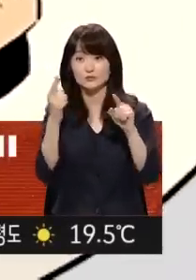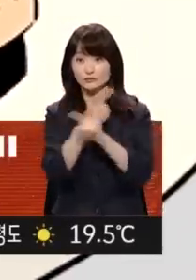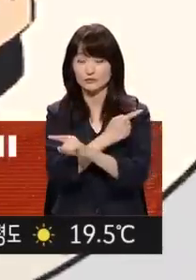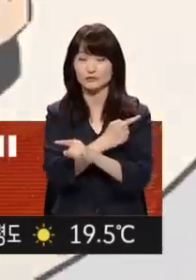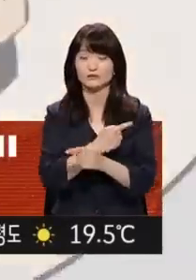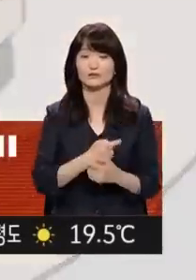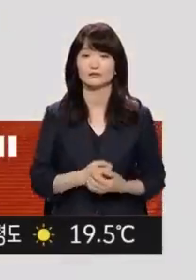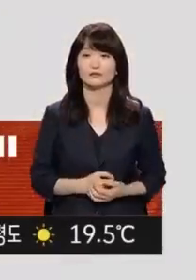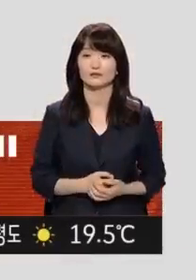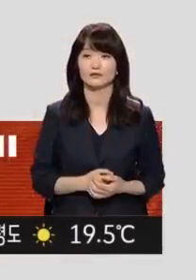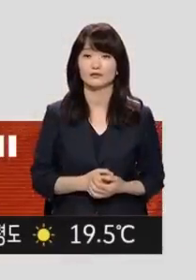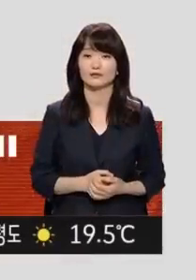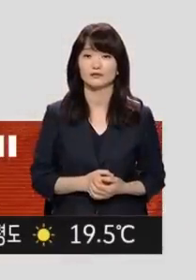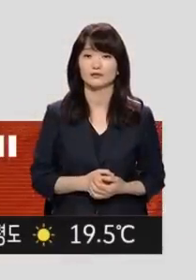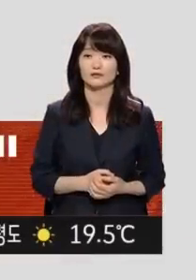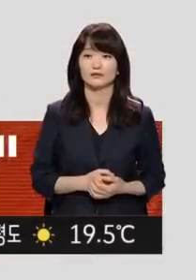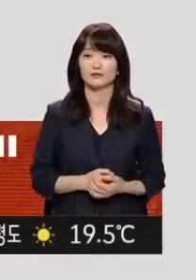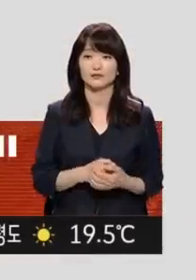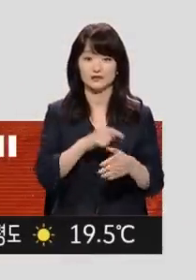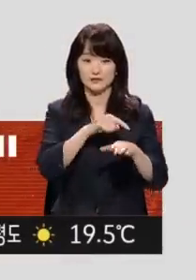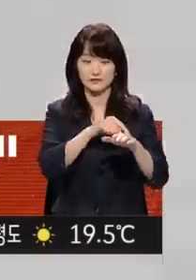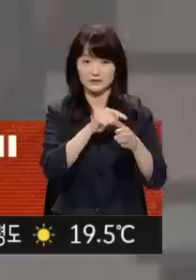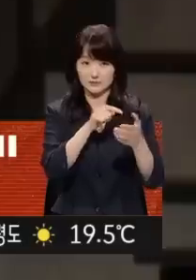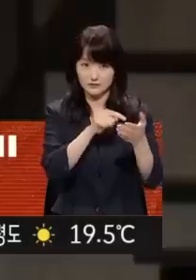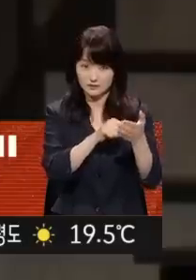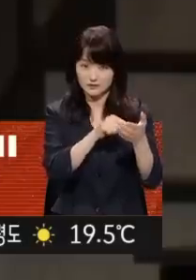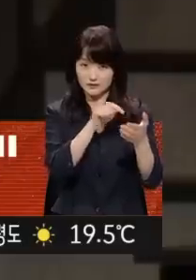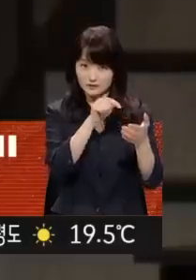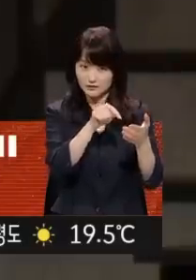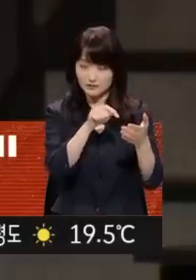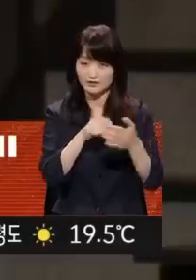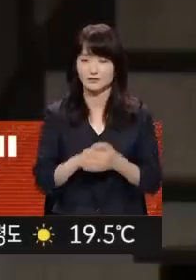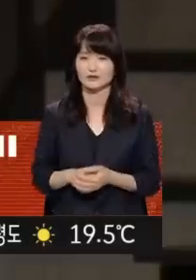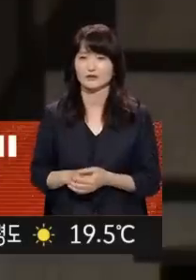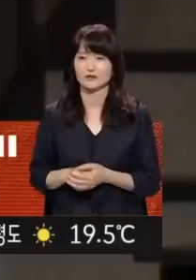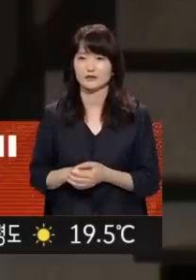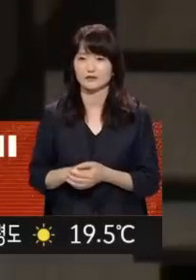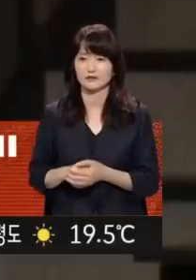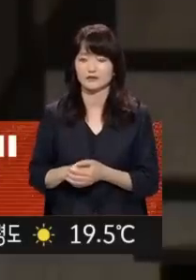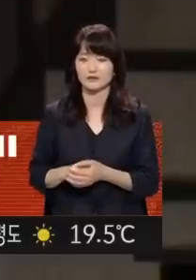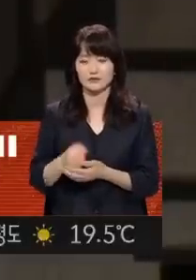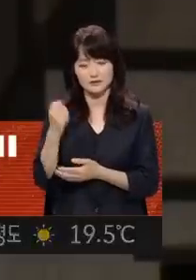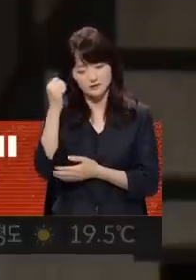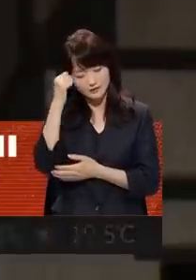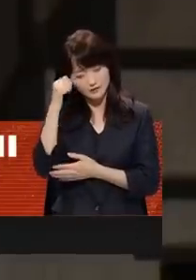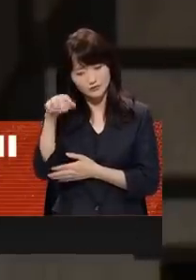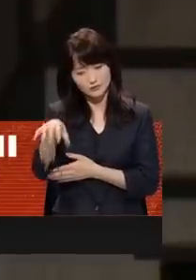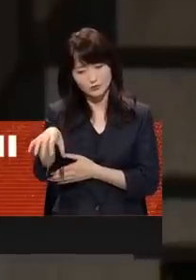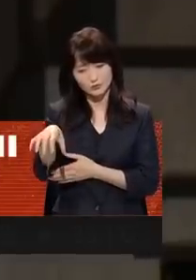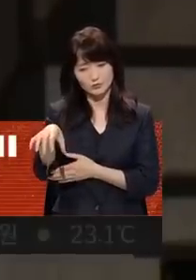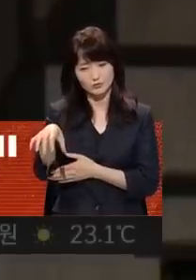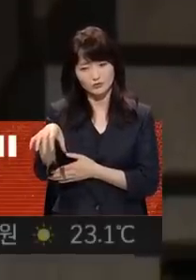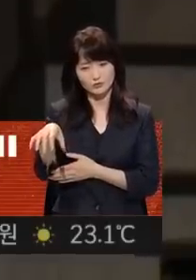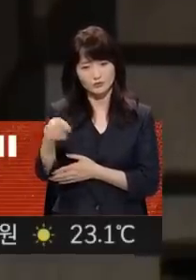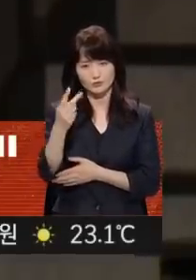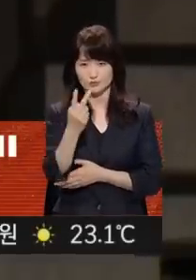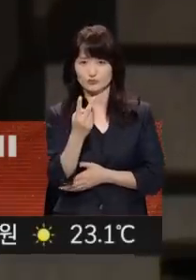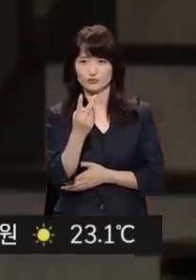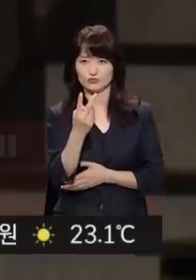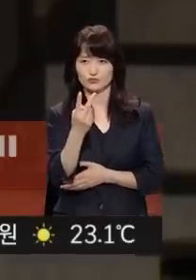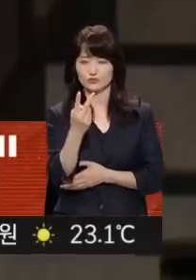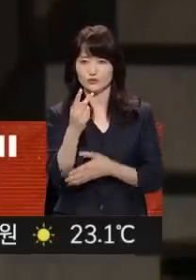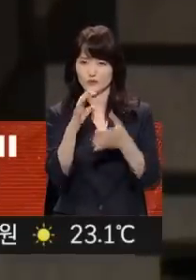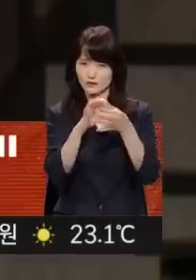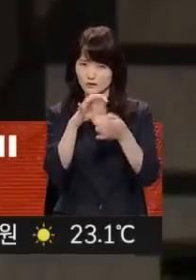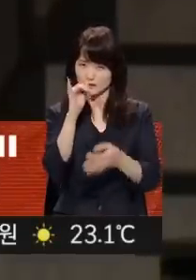그래서 이제 우리가 이제 심리적인 공간과 물리적인 공간이라고 하는이 두 공간 사이에서 상관관계를 우리가